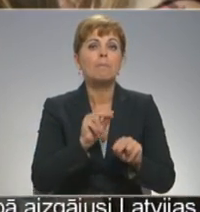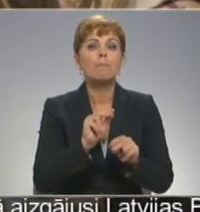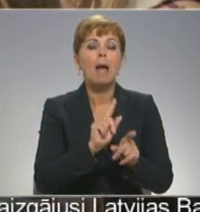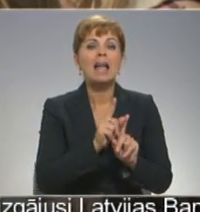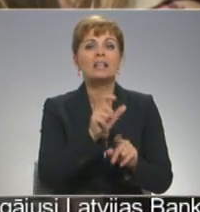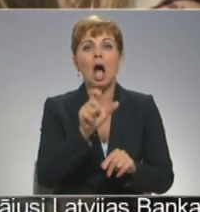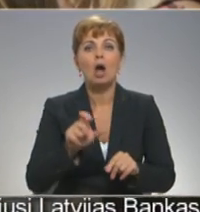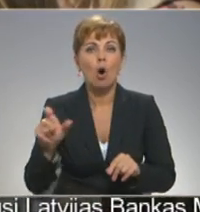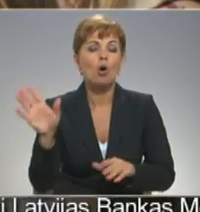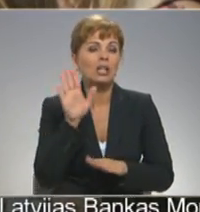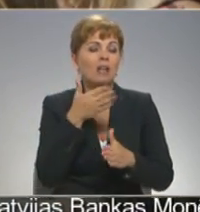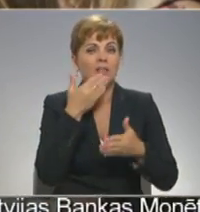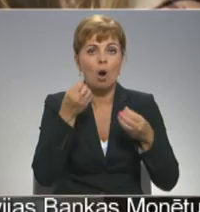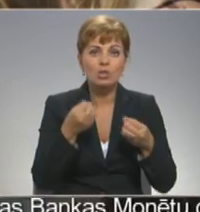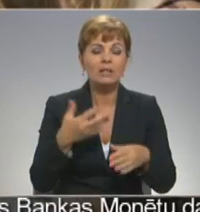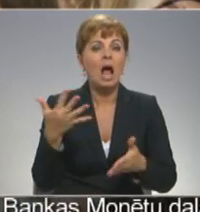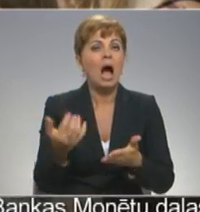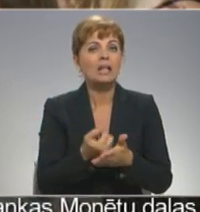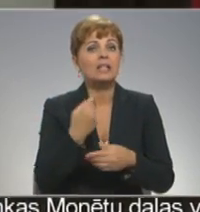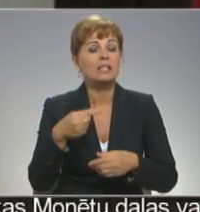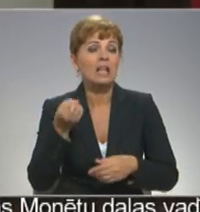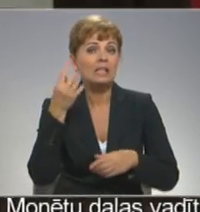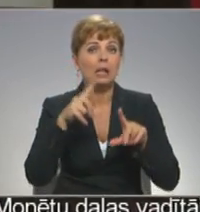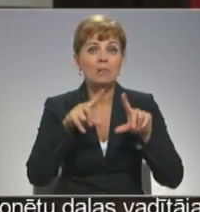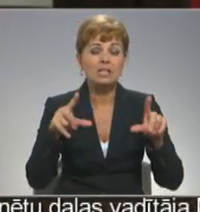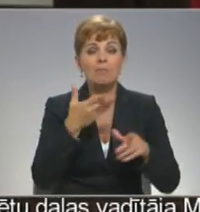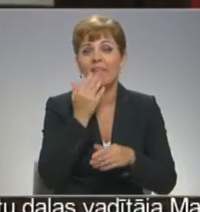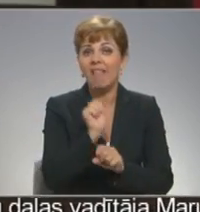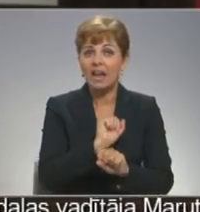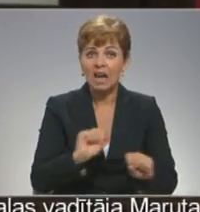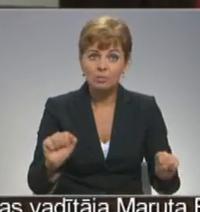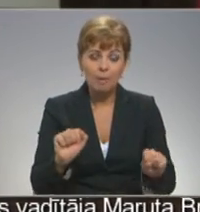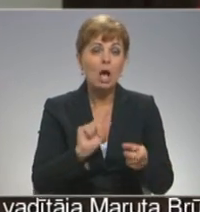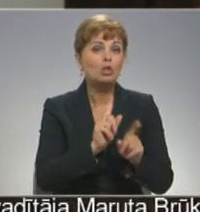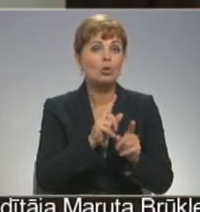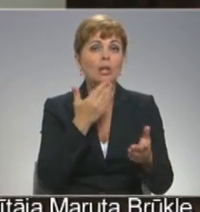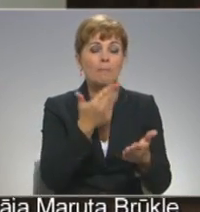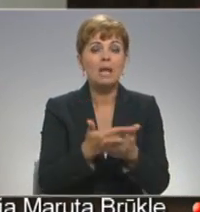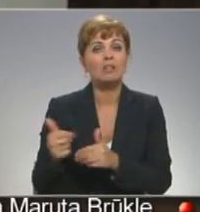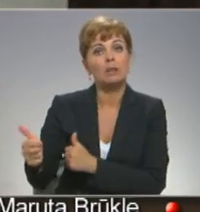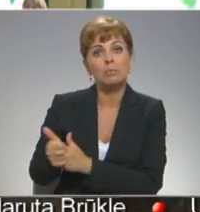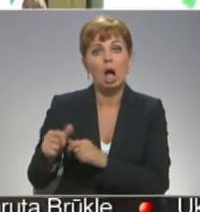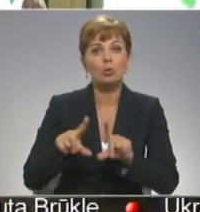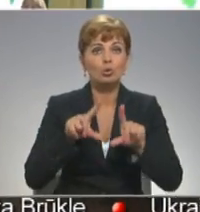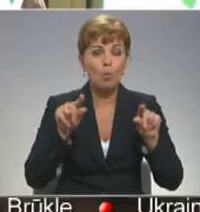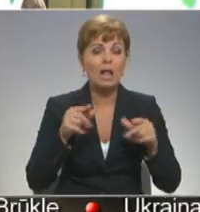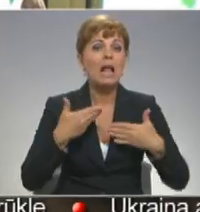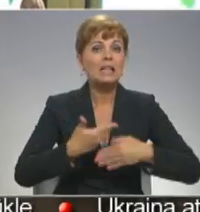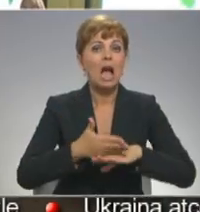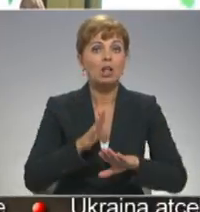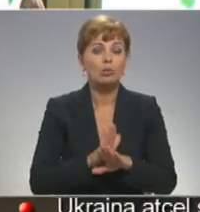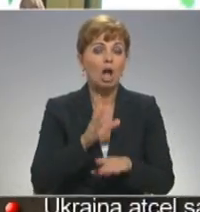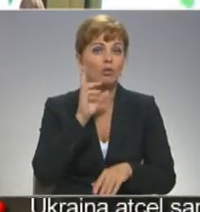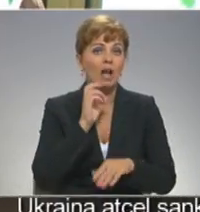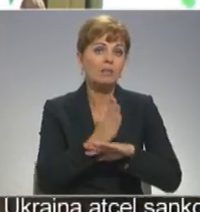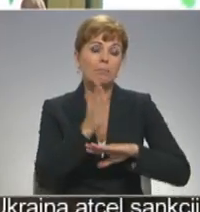skaidrs, atrast darbu citā izglītības iestādē ir neiespējami. Dažiem skolotājiem ir piedāvās darbs blakus skolās, bet lielākā daļai, kuru vecums